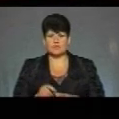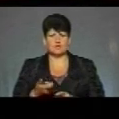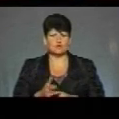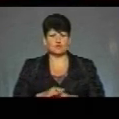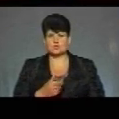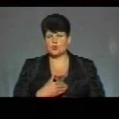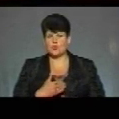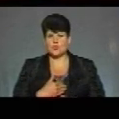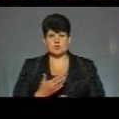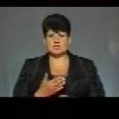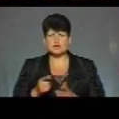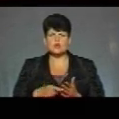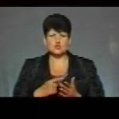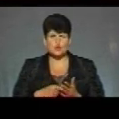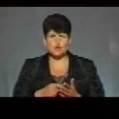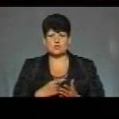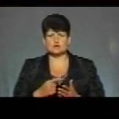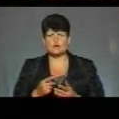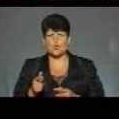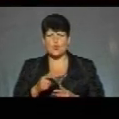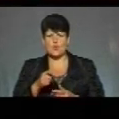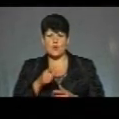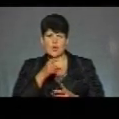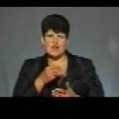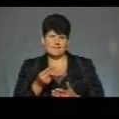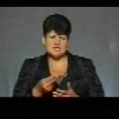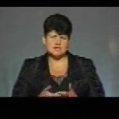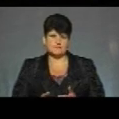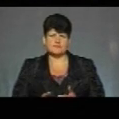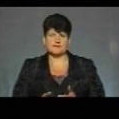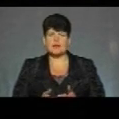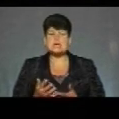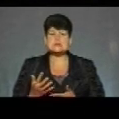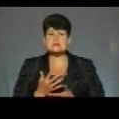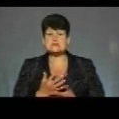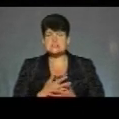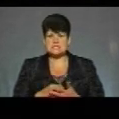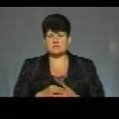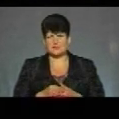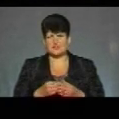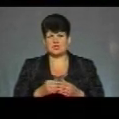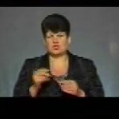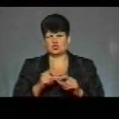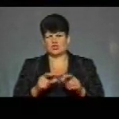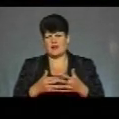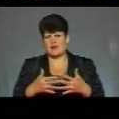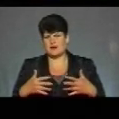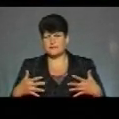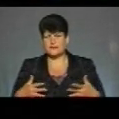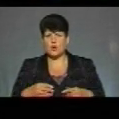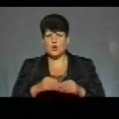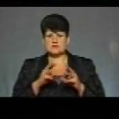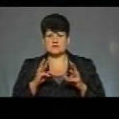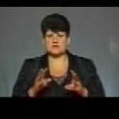хоче якісь зошити, якісь хоче олівці. Такі. Зібране шкільне приладдя та портфелі освятили директор благодійного фонду